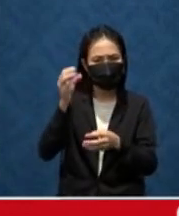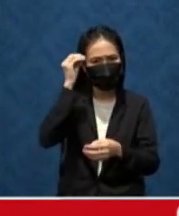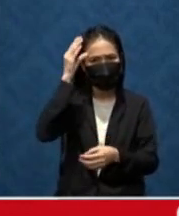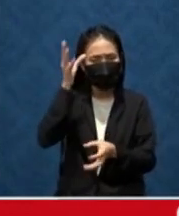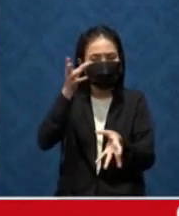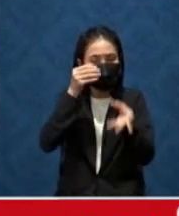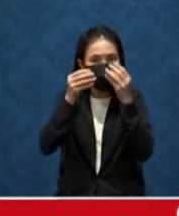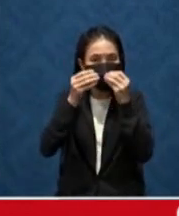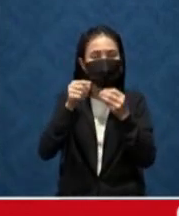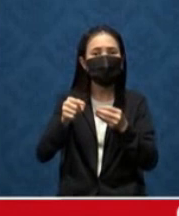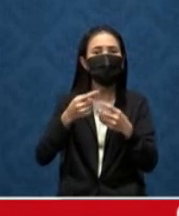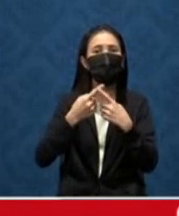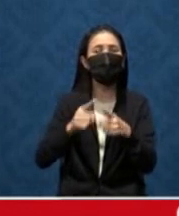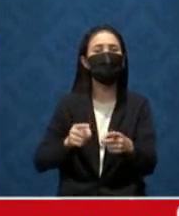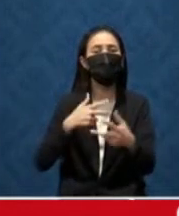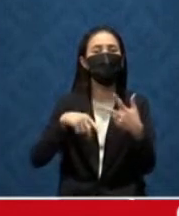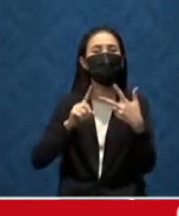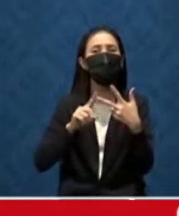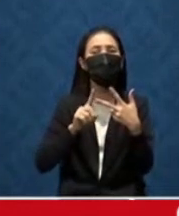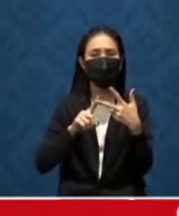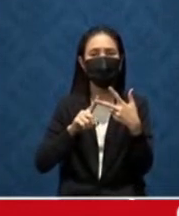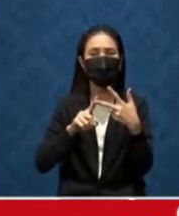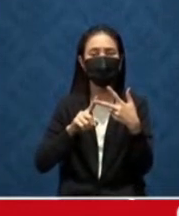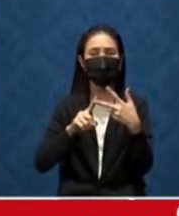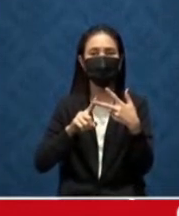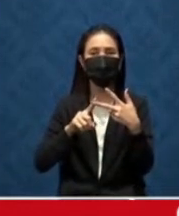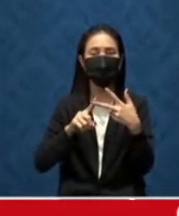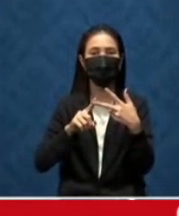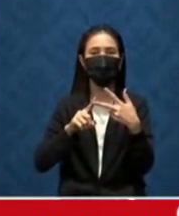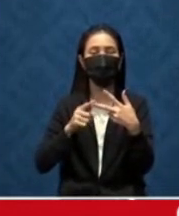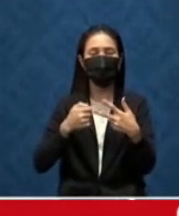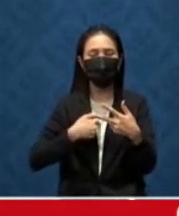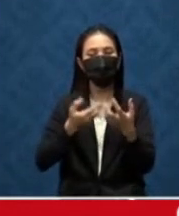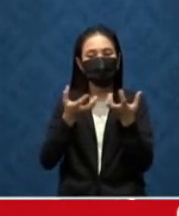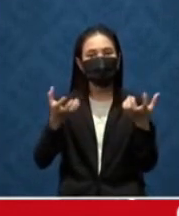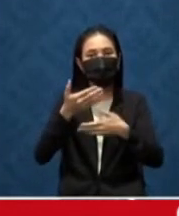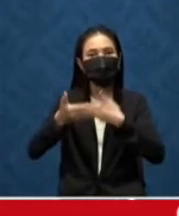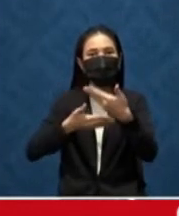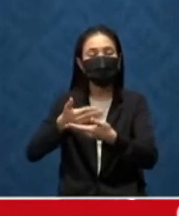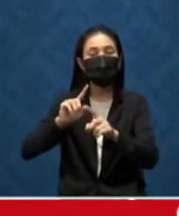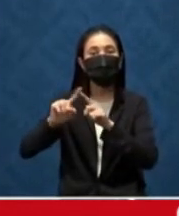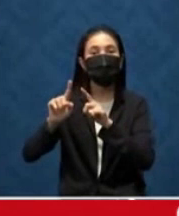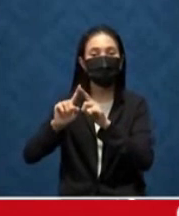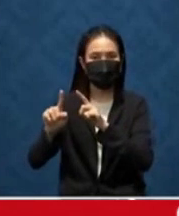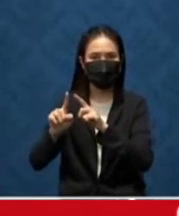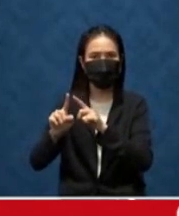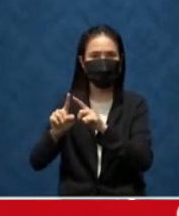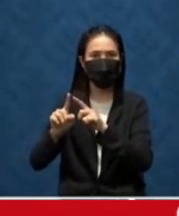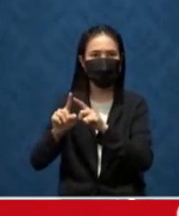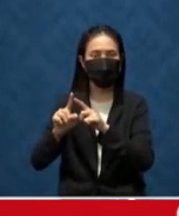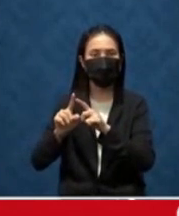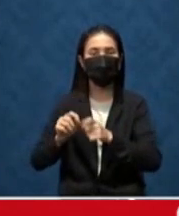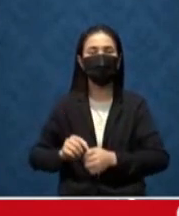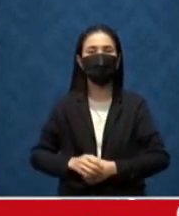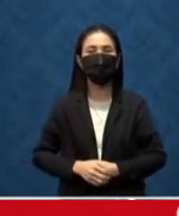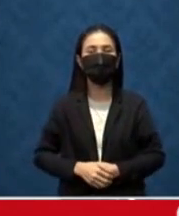อันที่ 3 ในเรื่องของการที่เราจะทำการค้าอะไรต่ๆ ท่านประทานเราไม่สามารถท